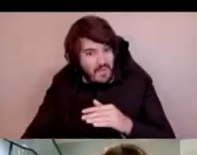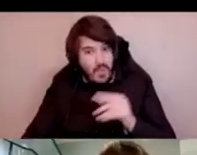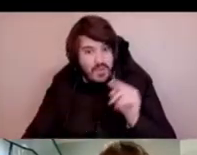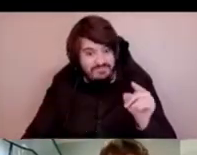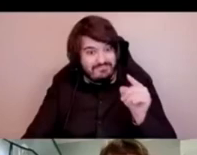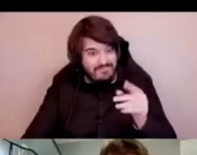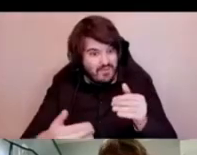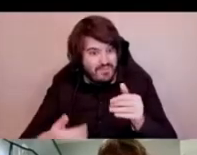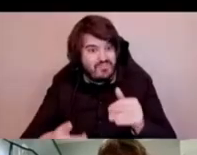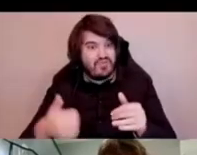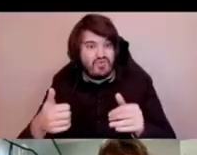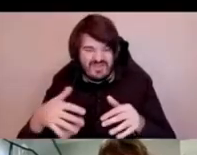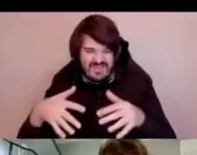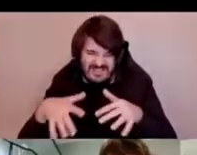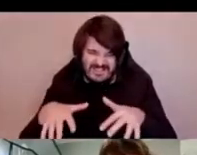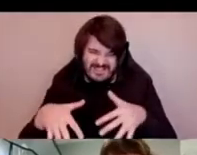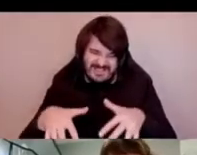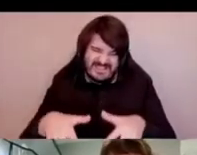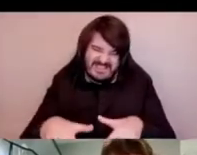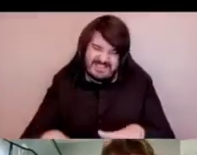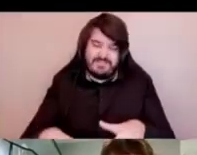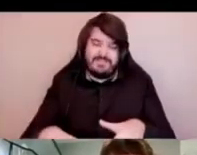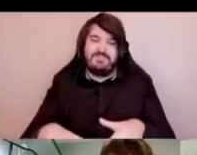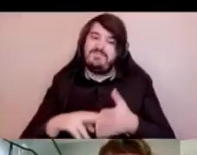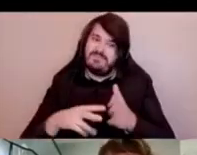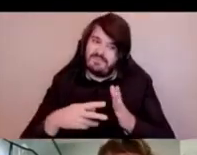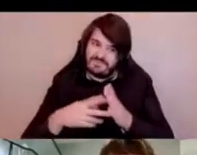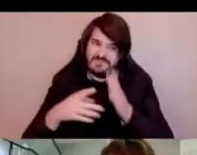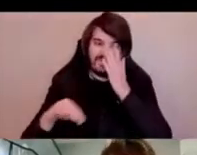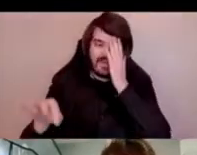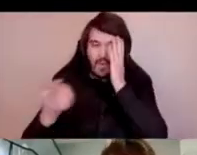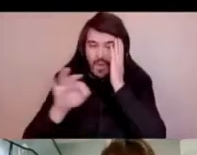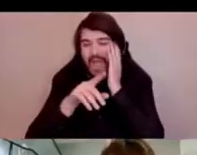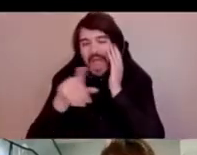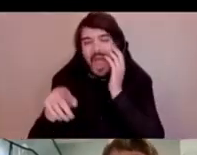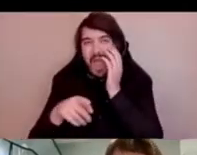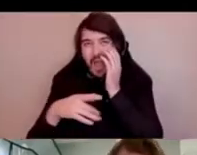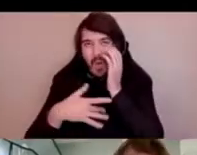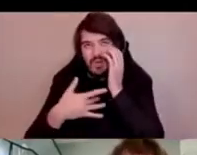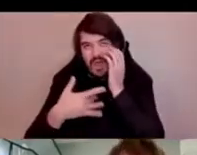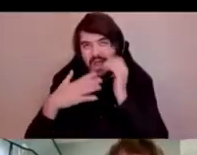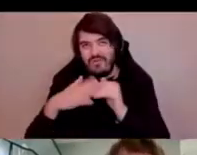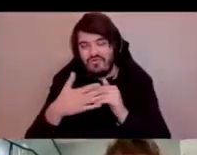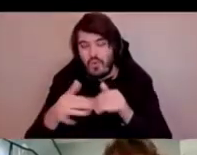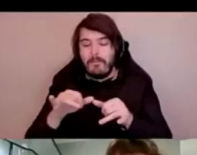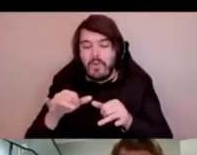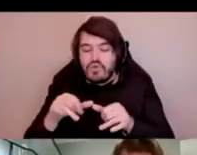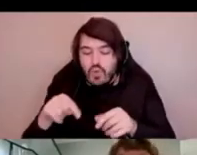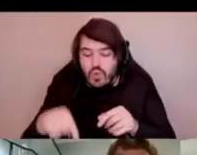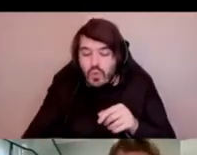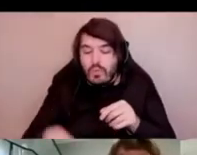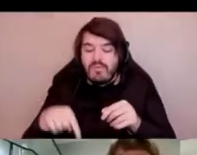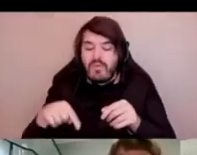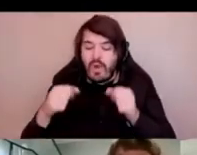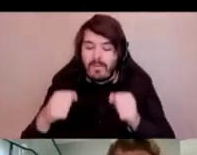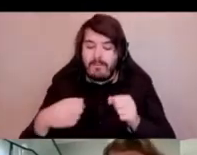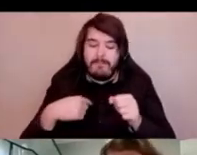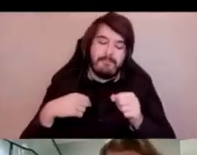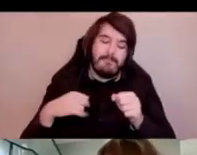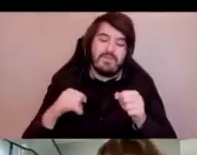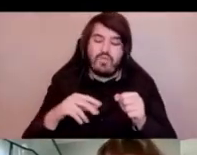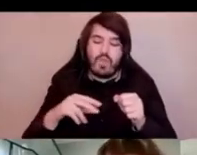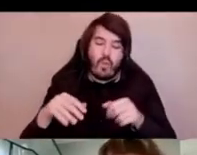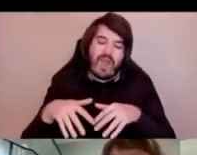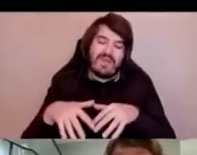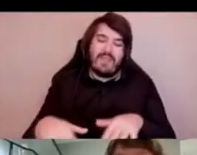puis s'étend très loin dans le sol. Alors, c'est important de mesurer, dans le fond, jusqu'à quel point est-ce que les racines